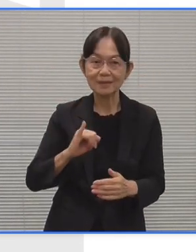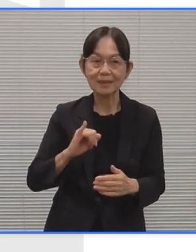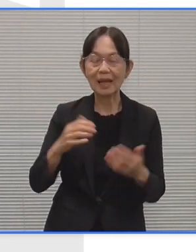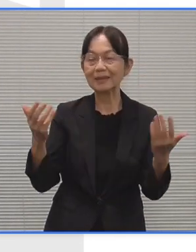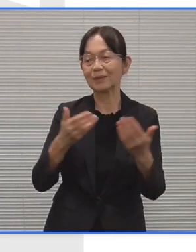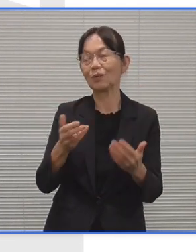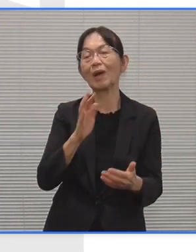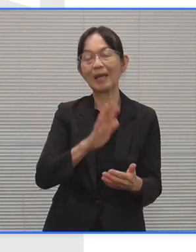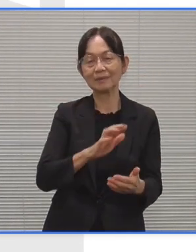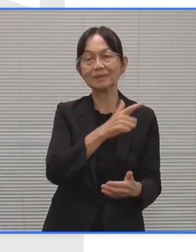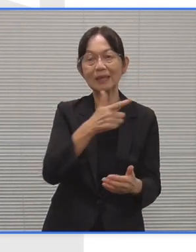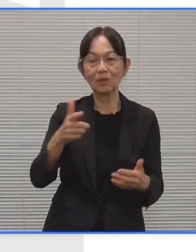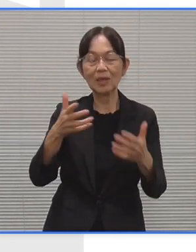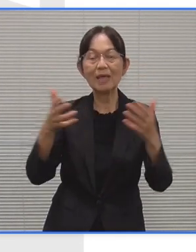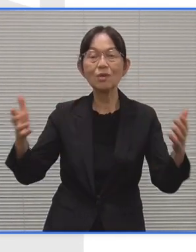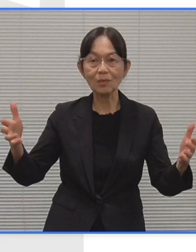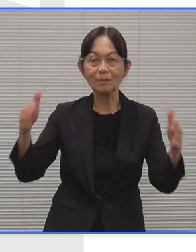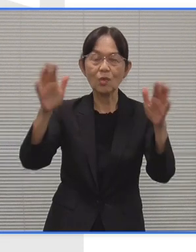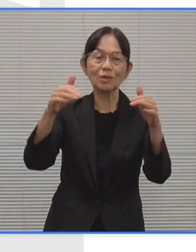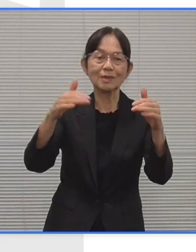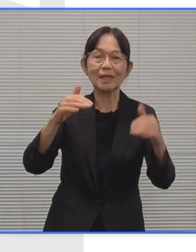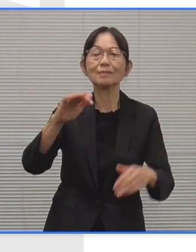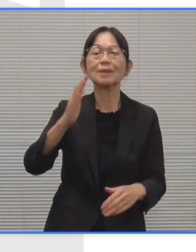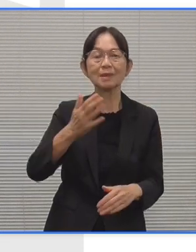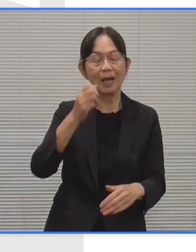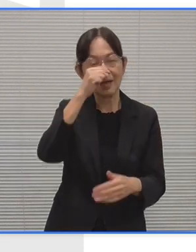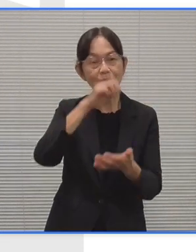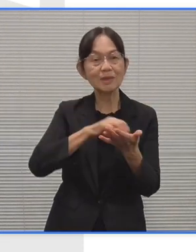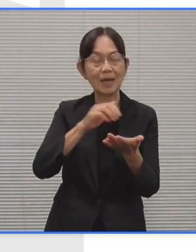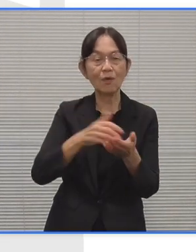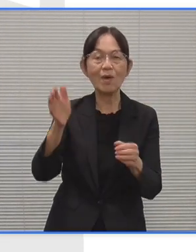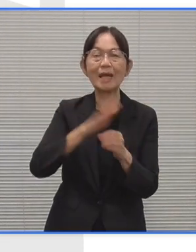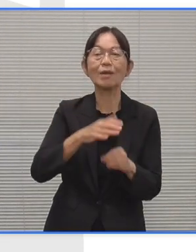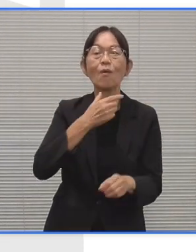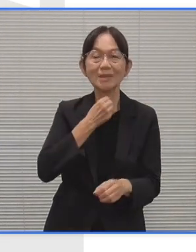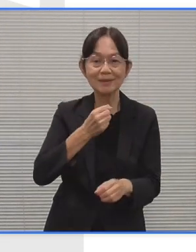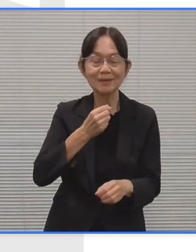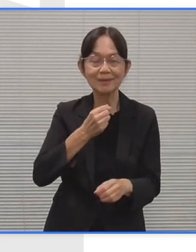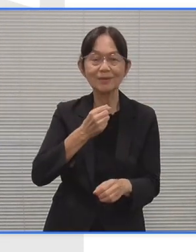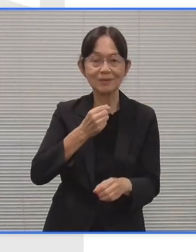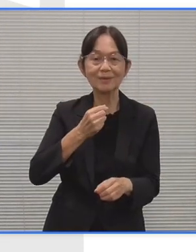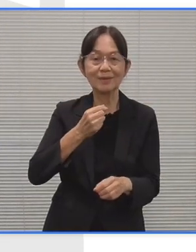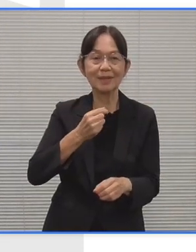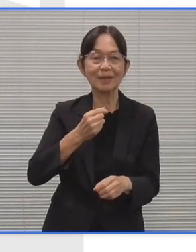させていただいたんですけども、これを予算に入れてほしいっていうのは、